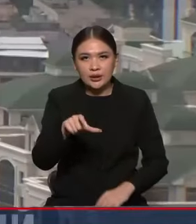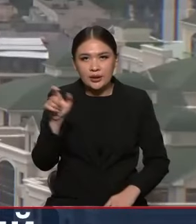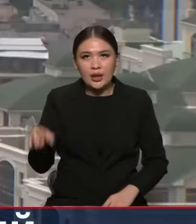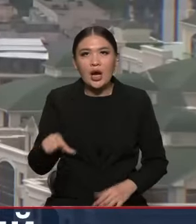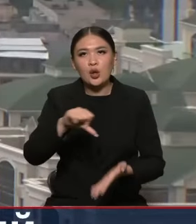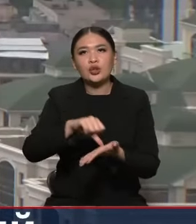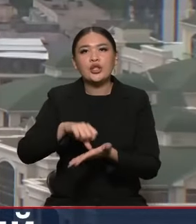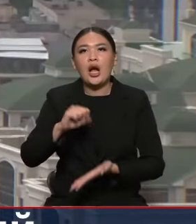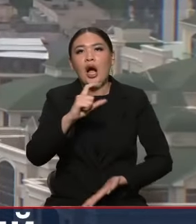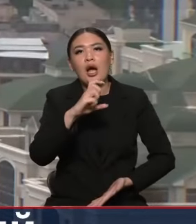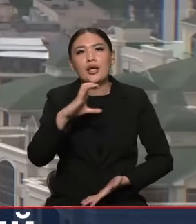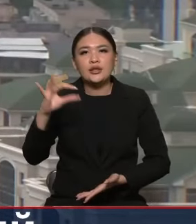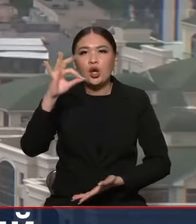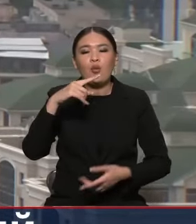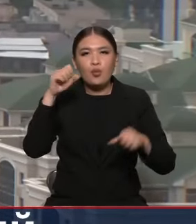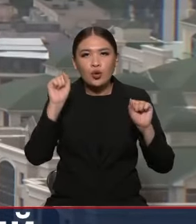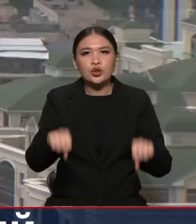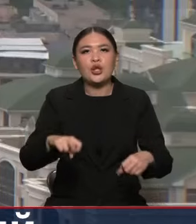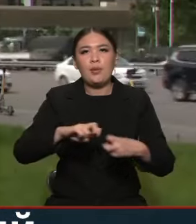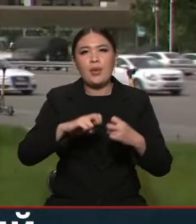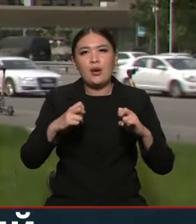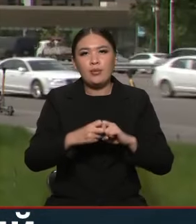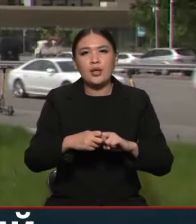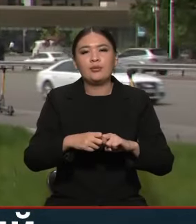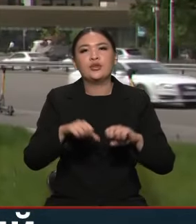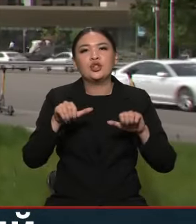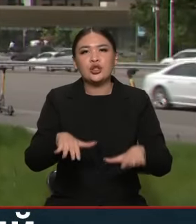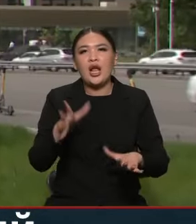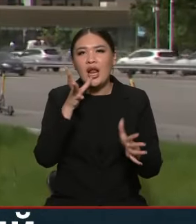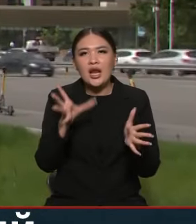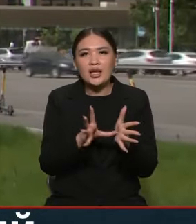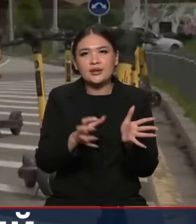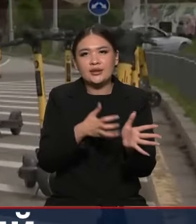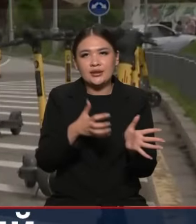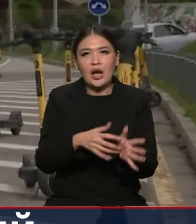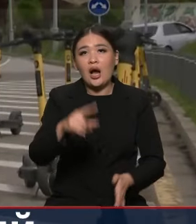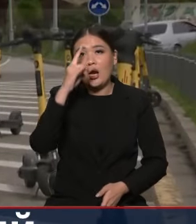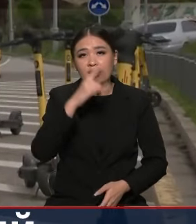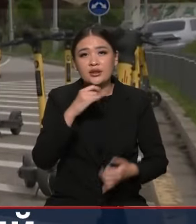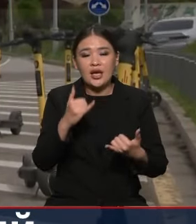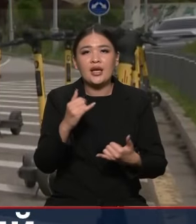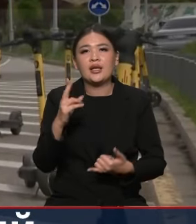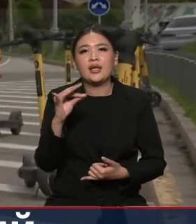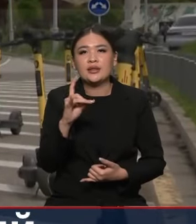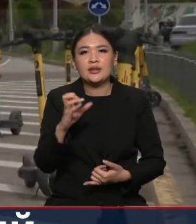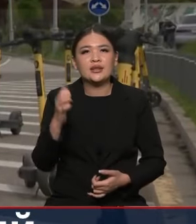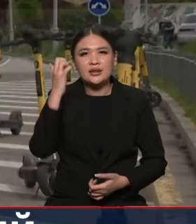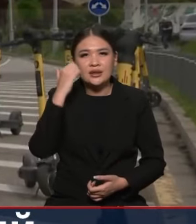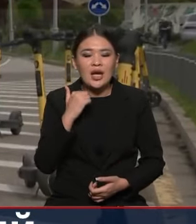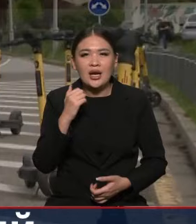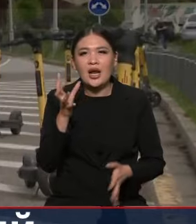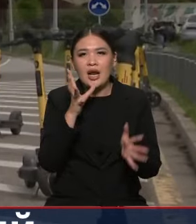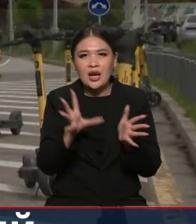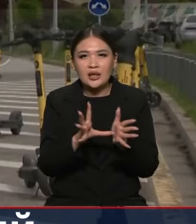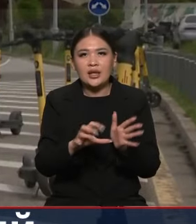Участники отметили, что АЭС может решить проблему дефицита электроэнергии. Сегодня Казахстан сталкивается с кризисом из-за старых